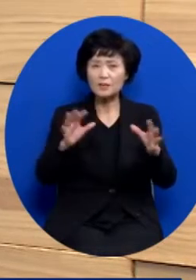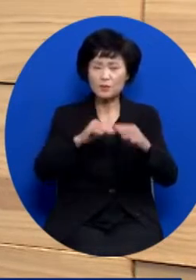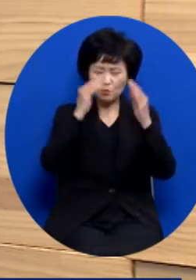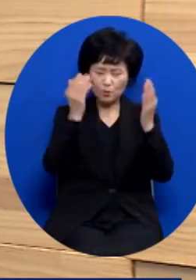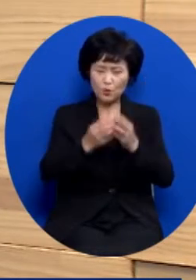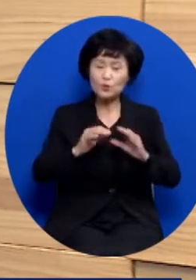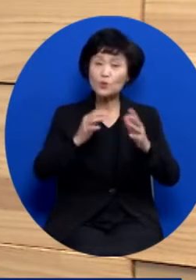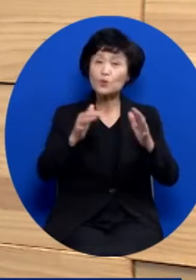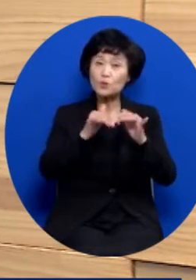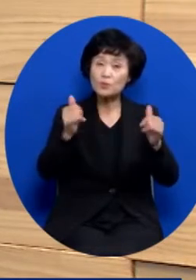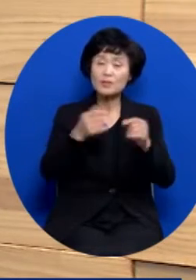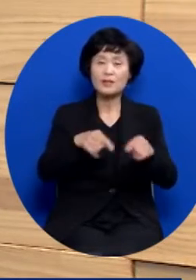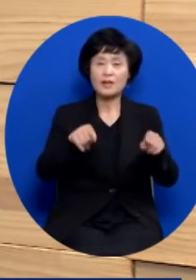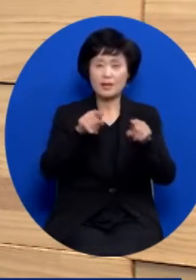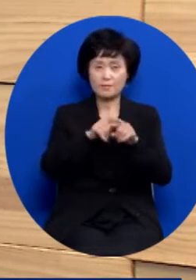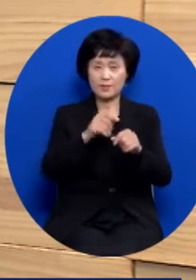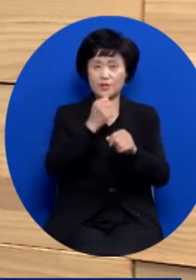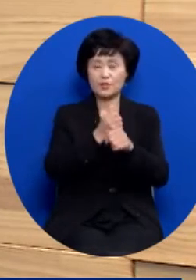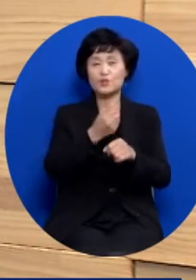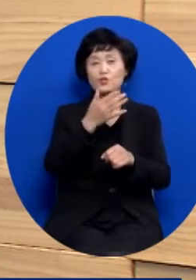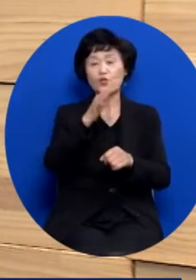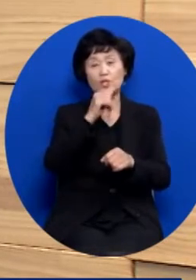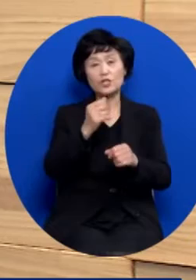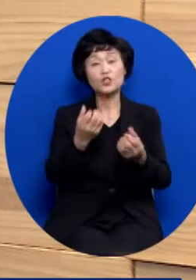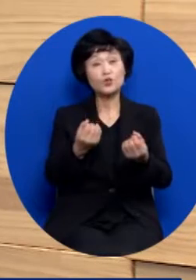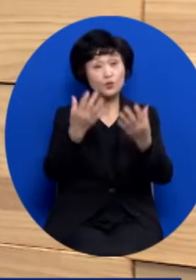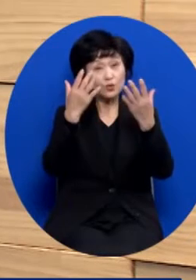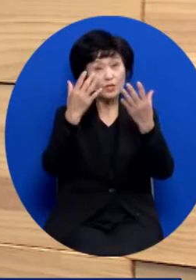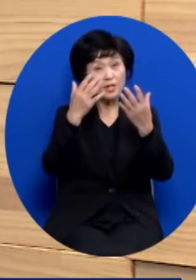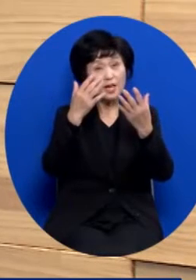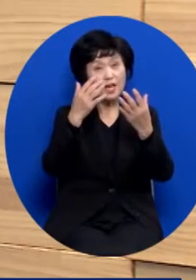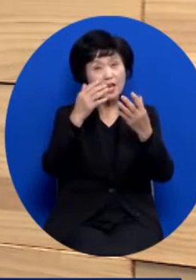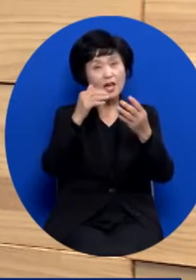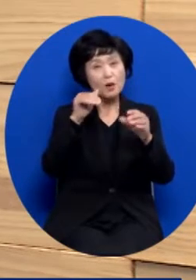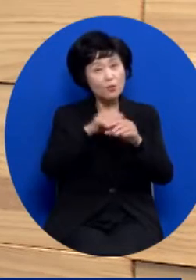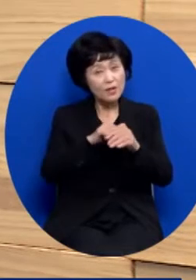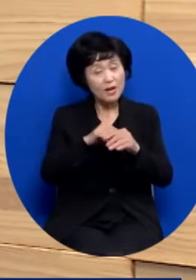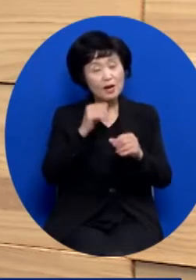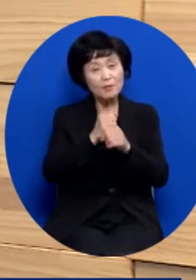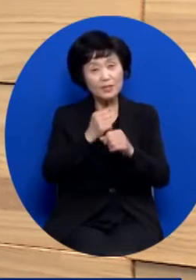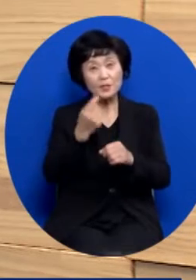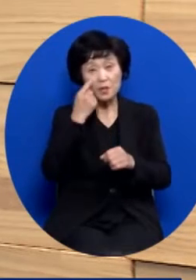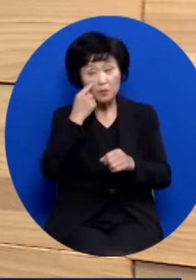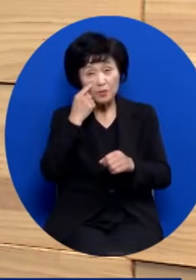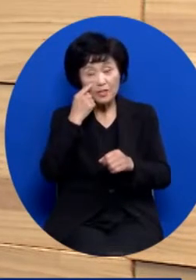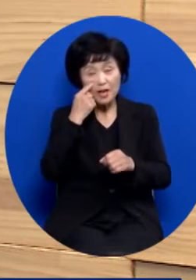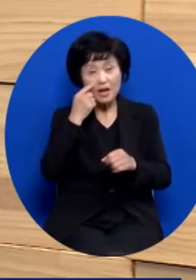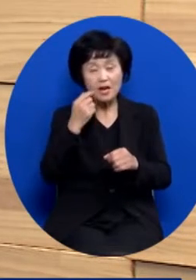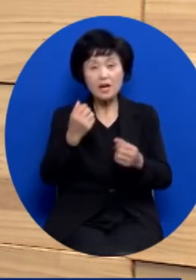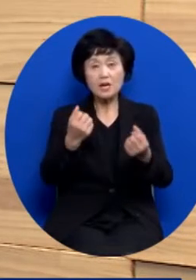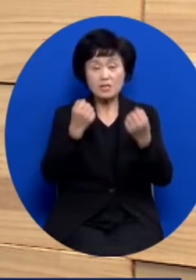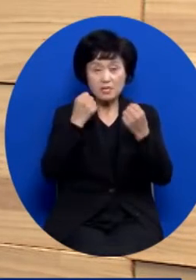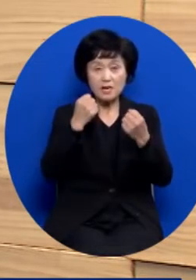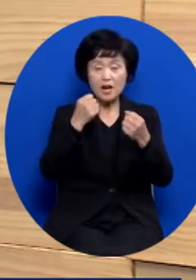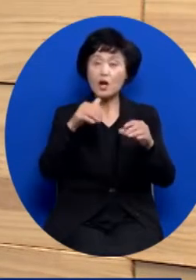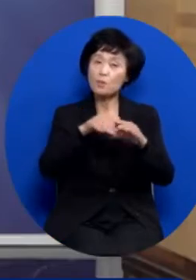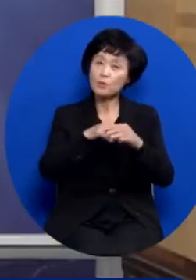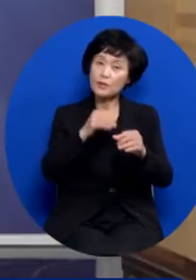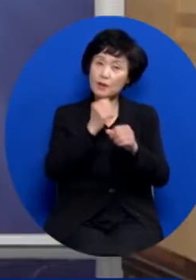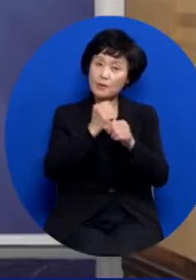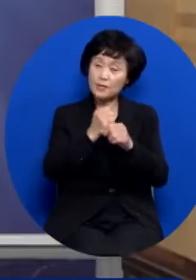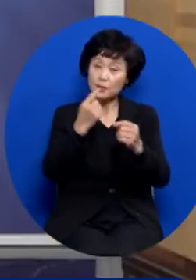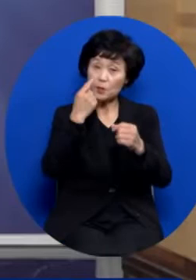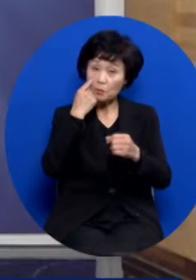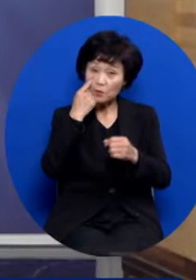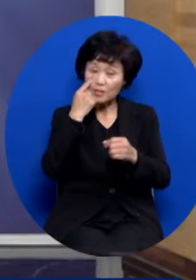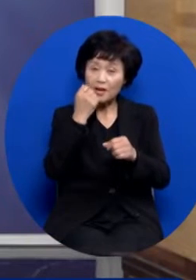어떤 축제와 문화의 장을 만들어보자, 또 건전한 어떤 문화를 육성해보자라는 어떤 그런 움직임들이